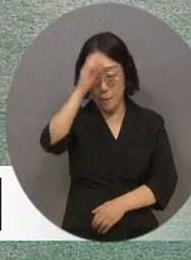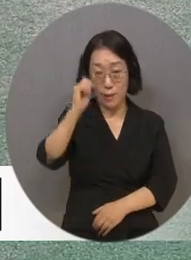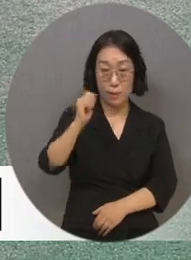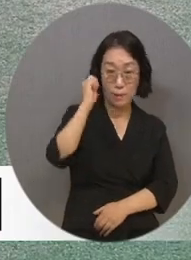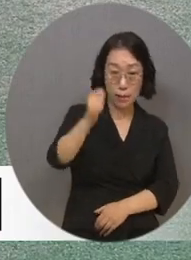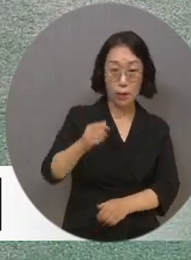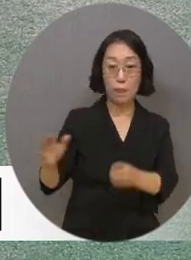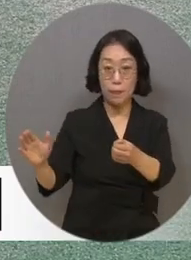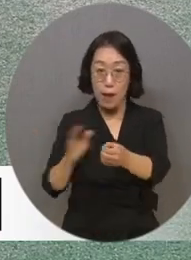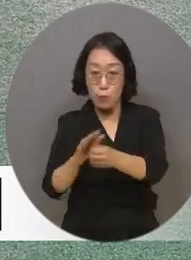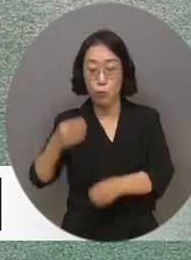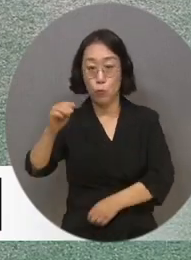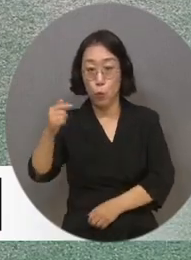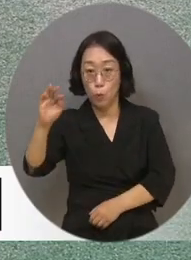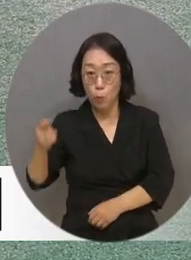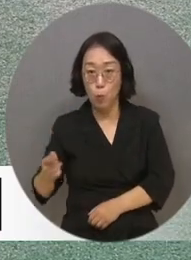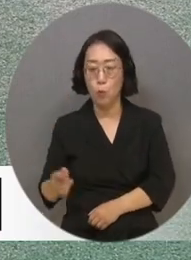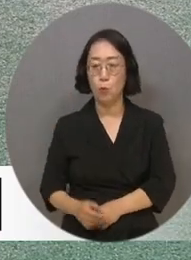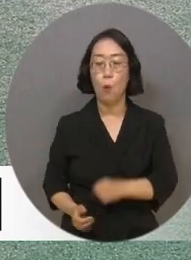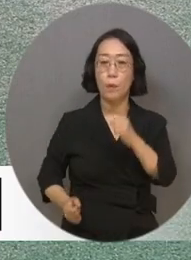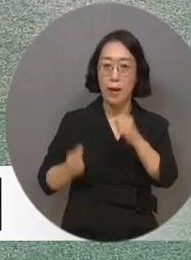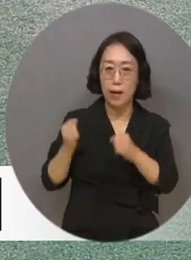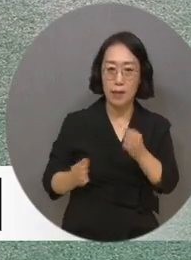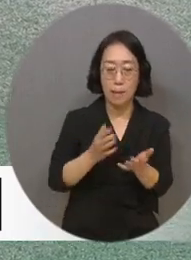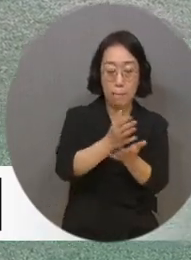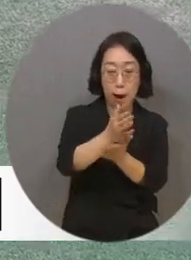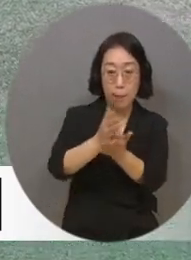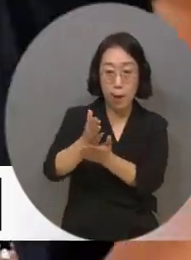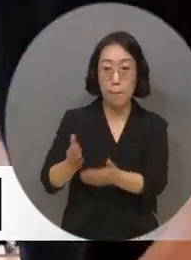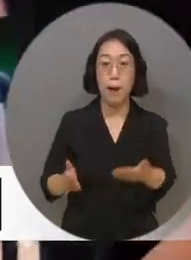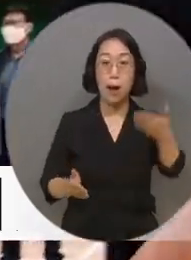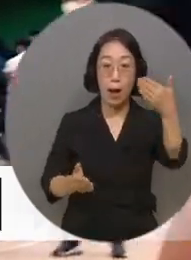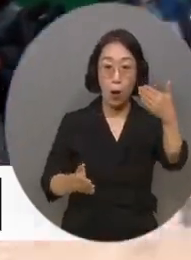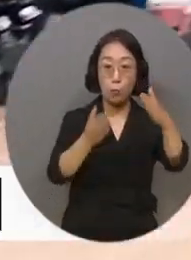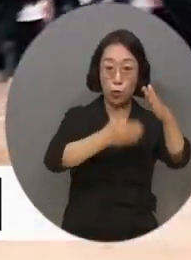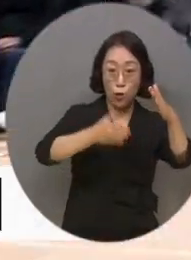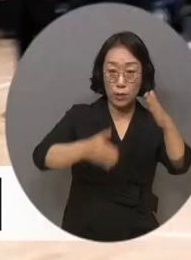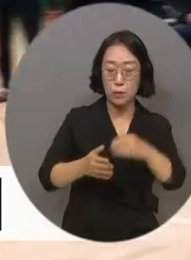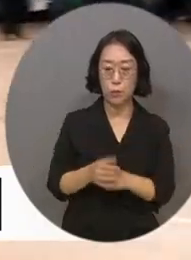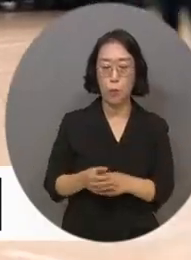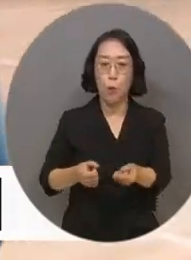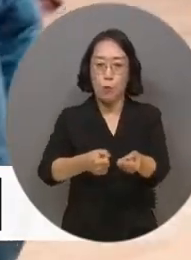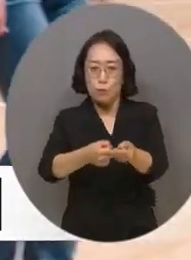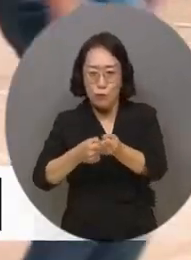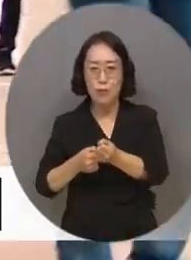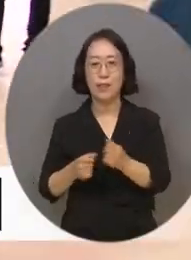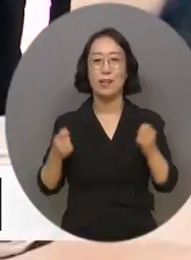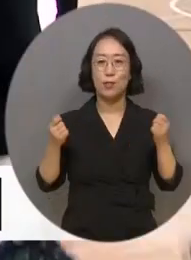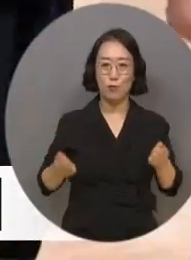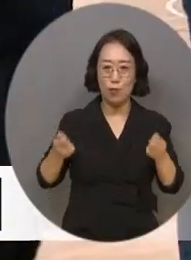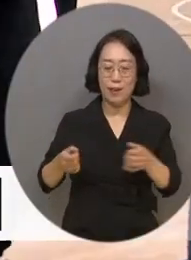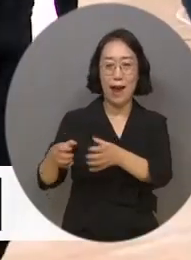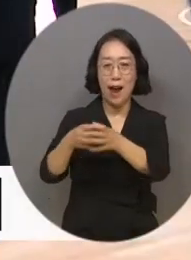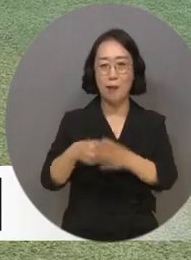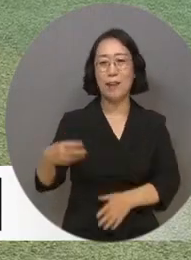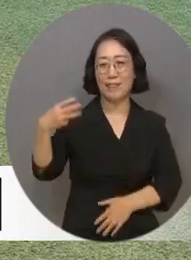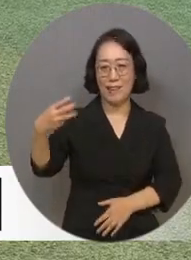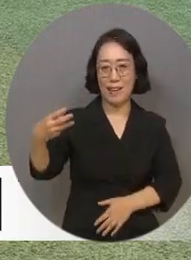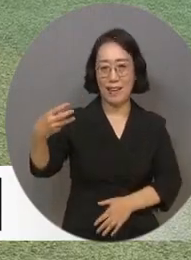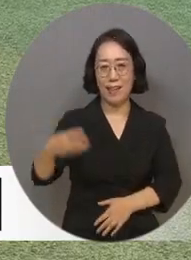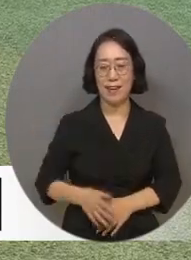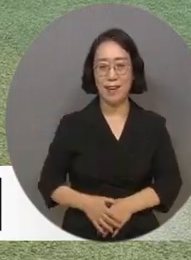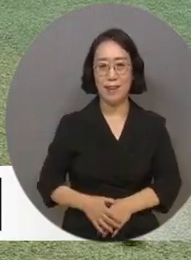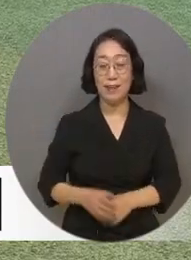탁구, 롬볼, 육상 등 정식 9개 종목과 줄다리기, 줄넘기 등 화합 3개 종목,